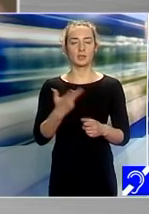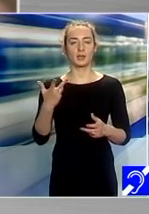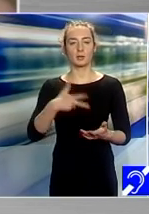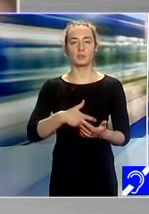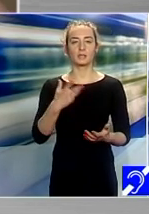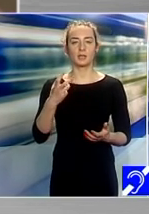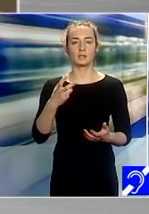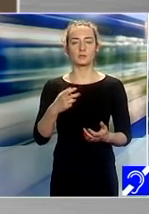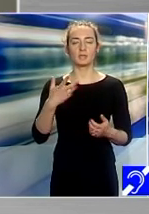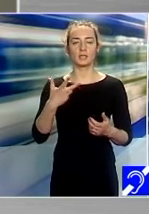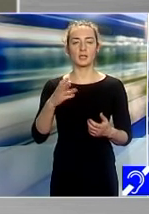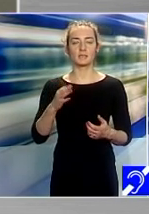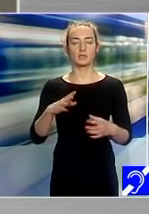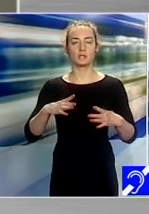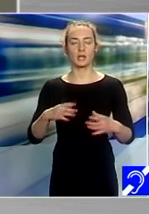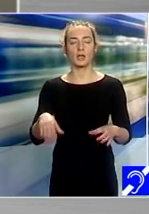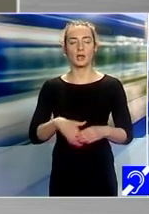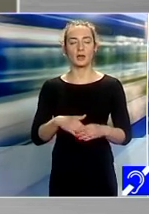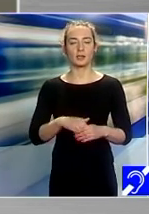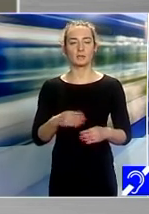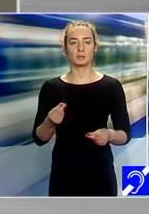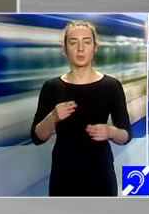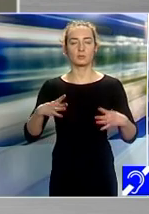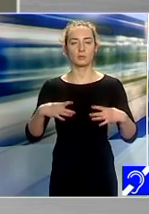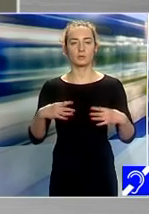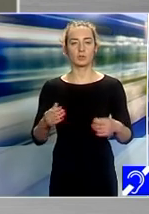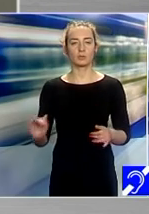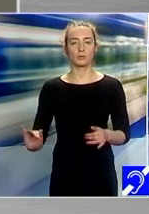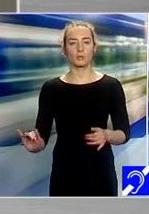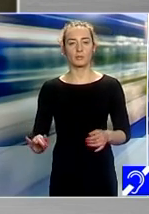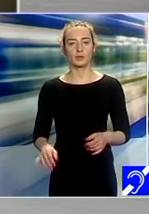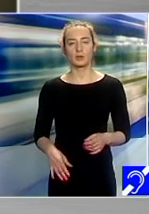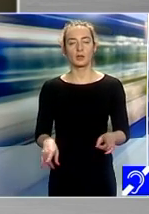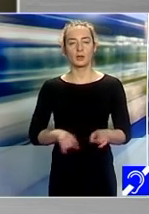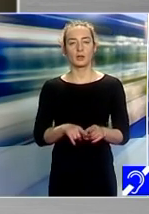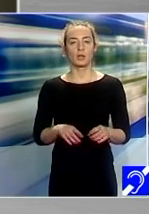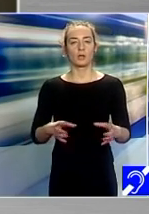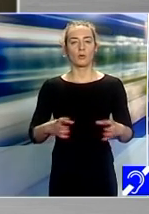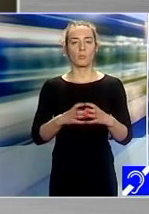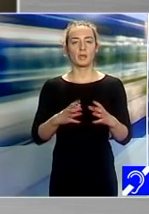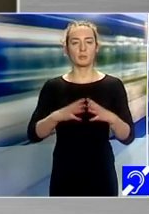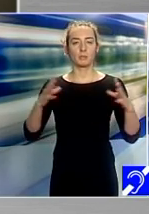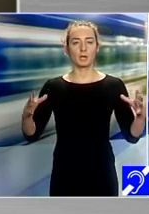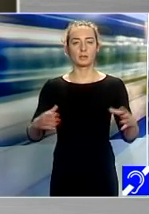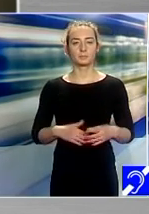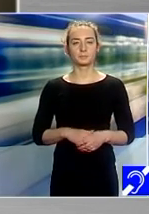3330 de angajați intrați în concediu de îngrijire a copilului, majoritatea din companii multinaționale.